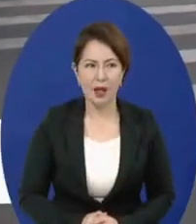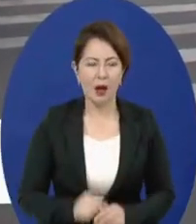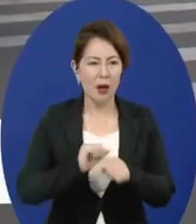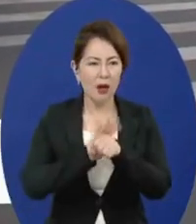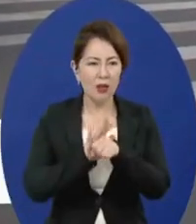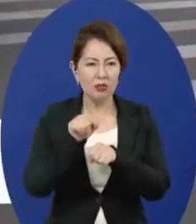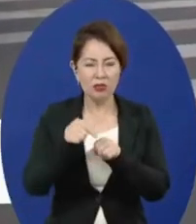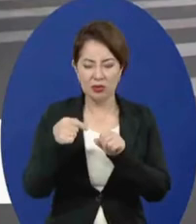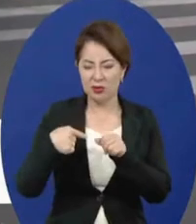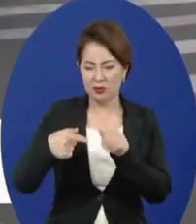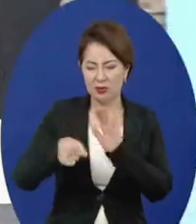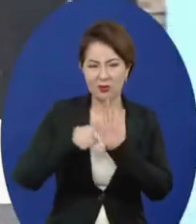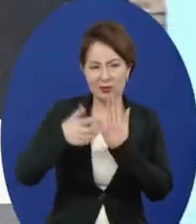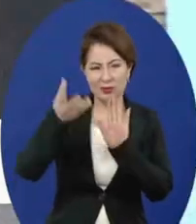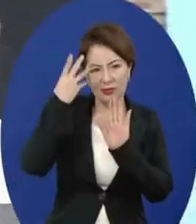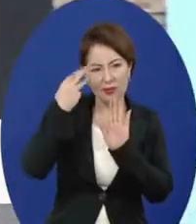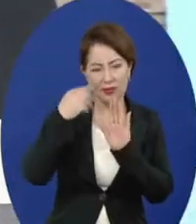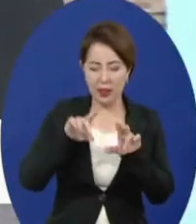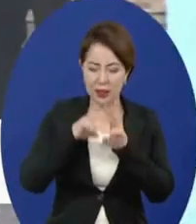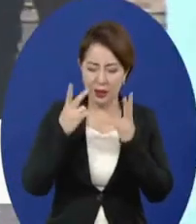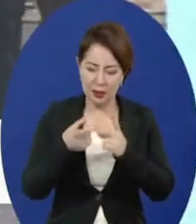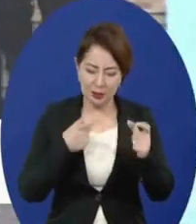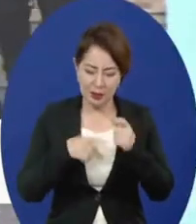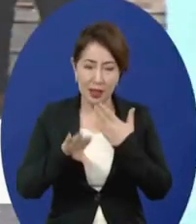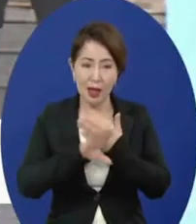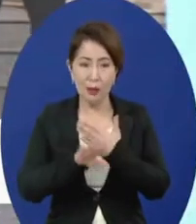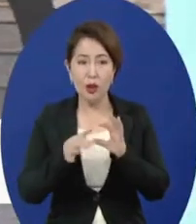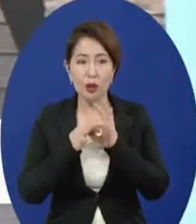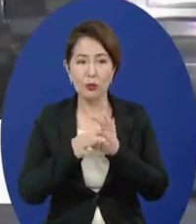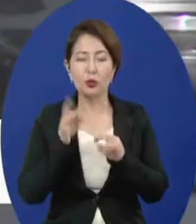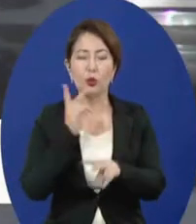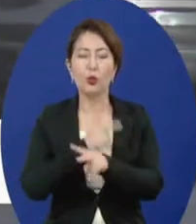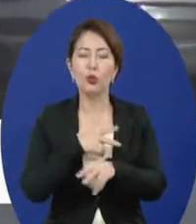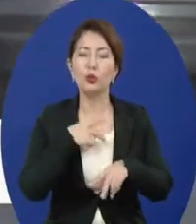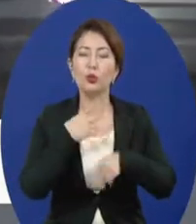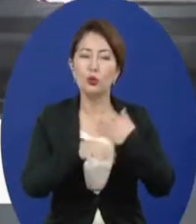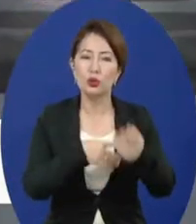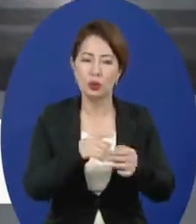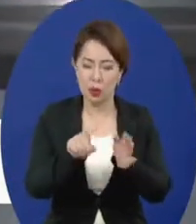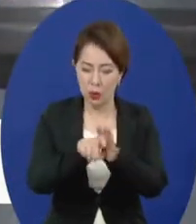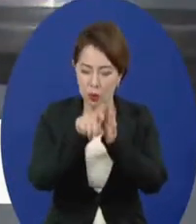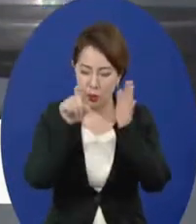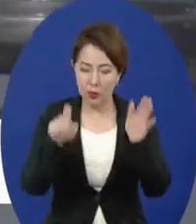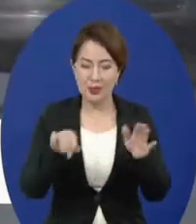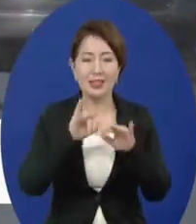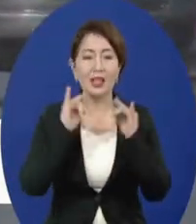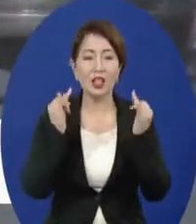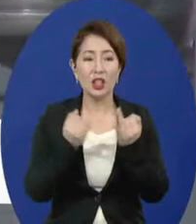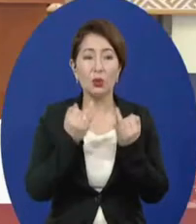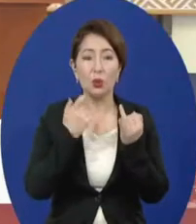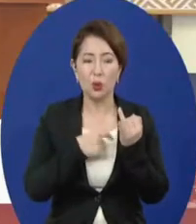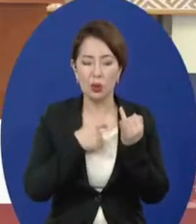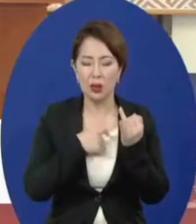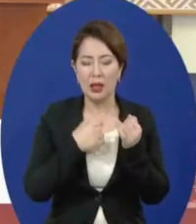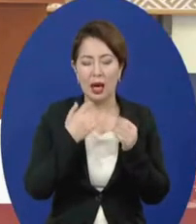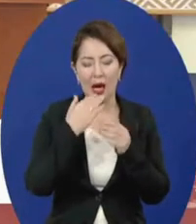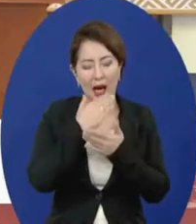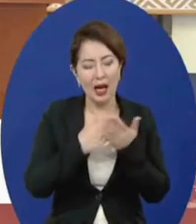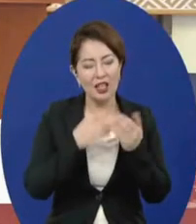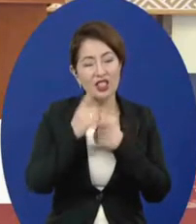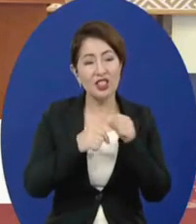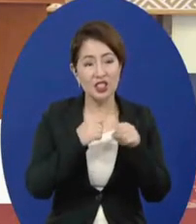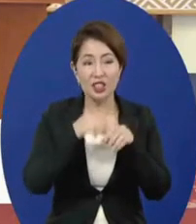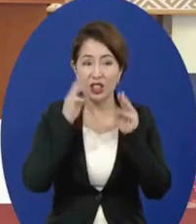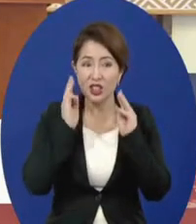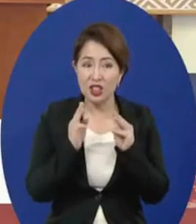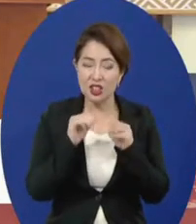Цар тахлын эрсдлээ сэргийлж нийгмийн эдийн засгийг хамгаалахад чиглэсэн хуулийн үйлчлэх хугацааг улсын хурал хагас жилээр сунгасан юм. За улсын хурлын гишүүдийн санаачилж